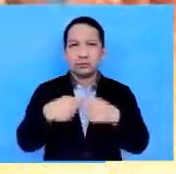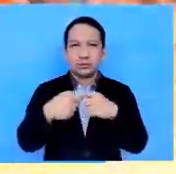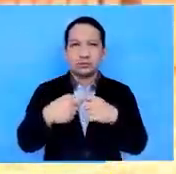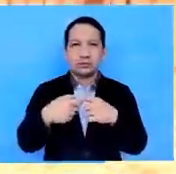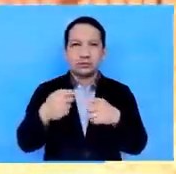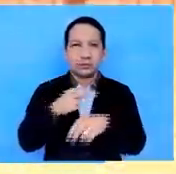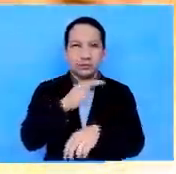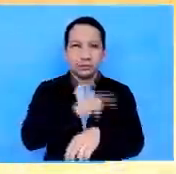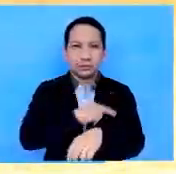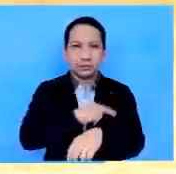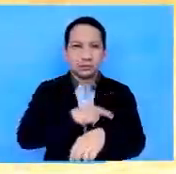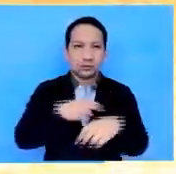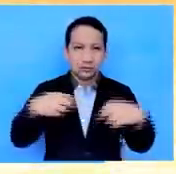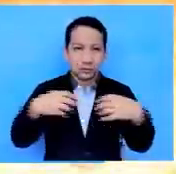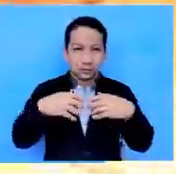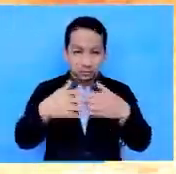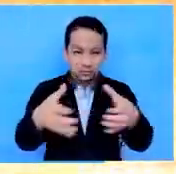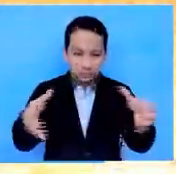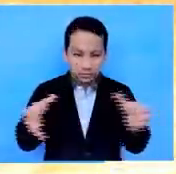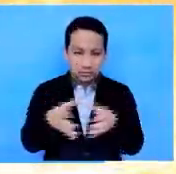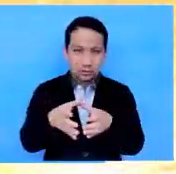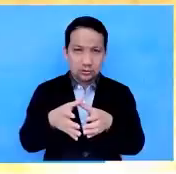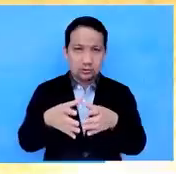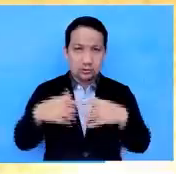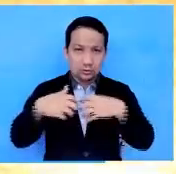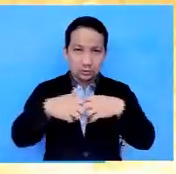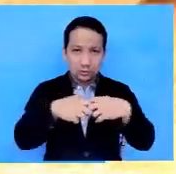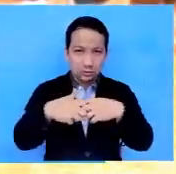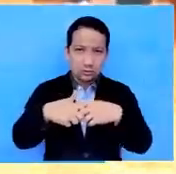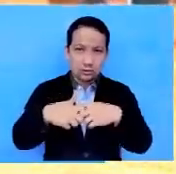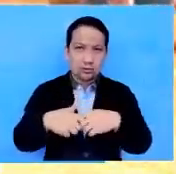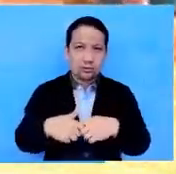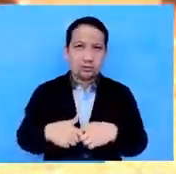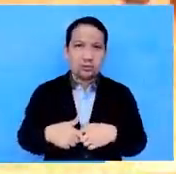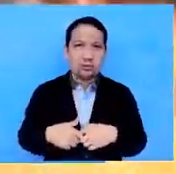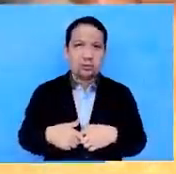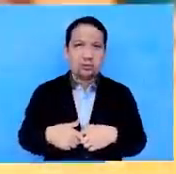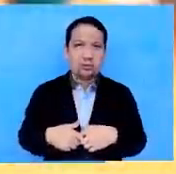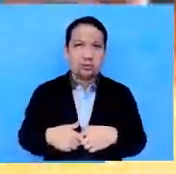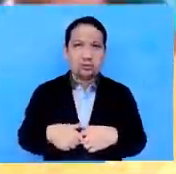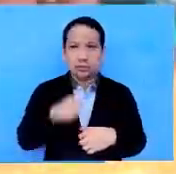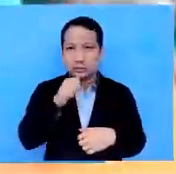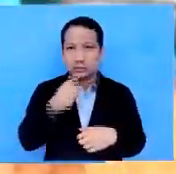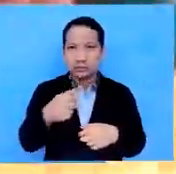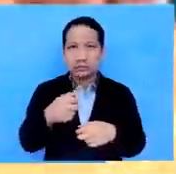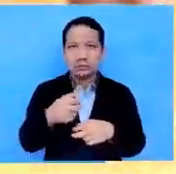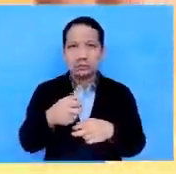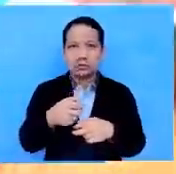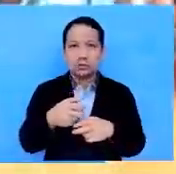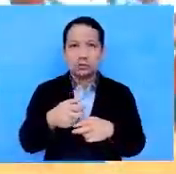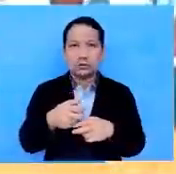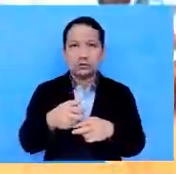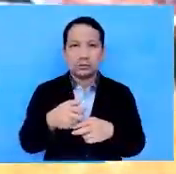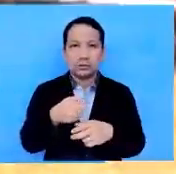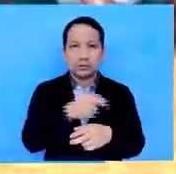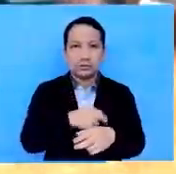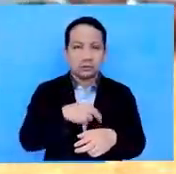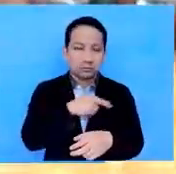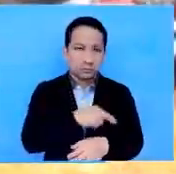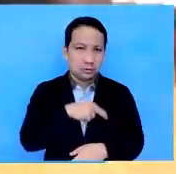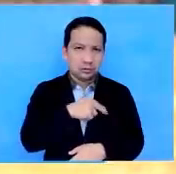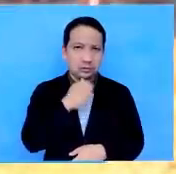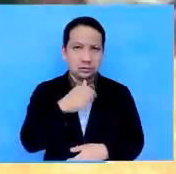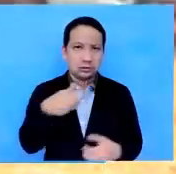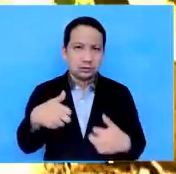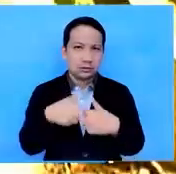sa loob ng Pit you Pit them among each other hindi siya yung natural kung masabing magiging mas violence sila Kasi